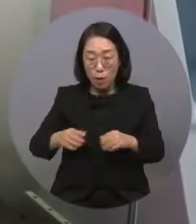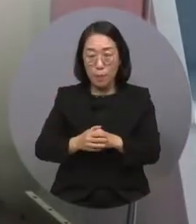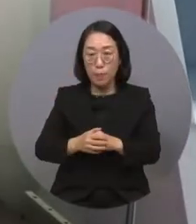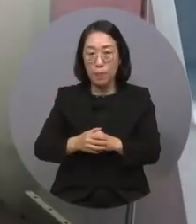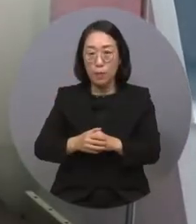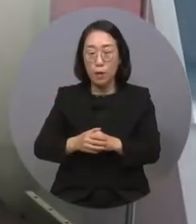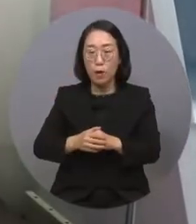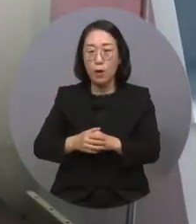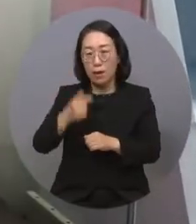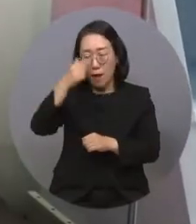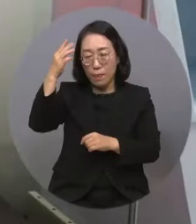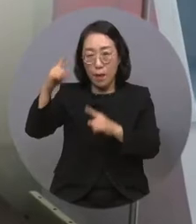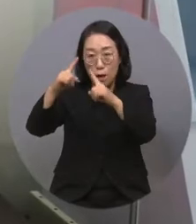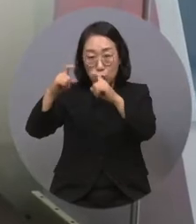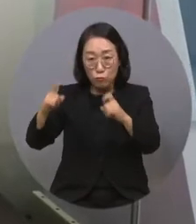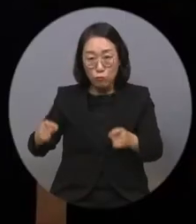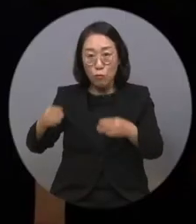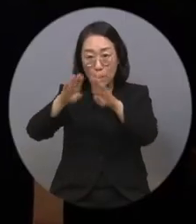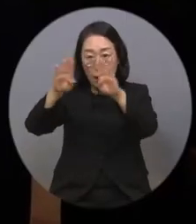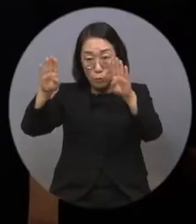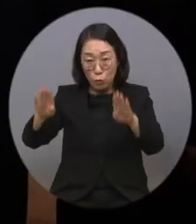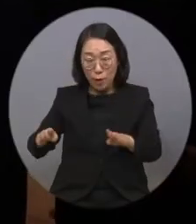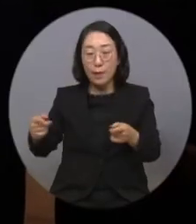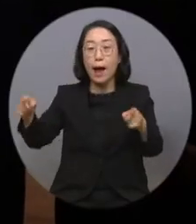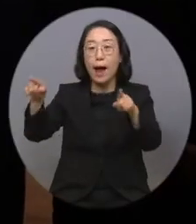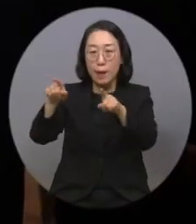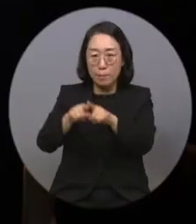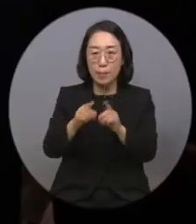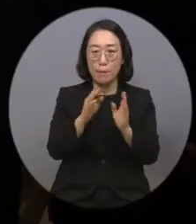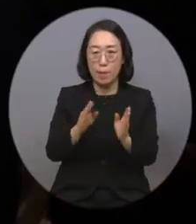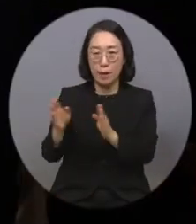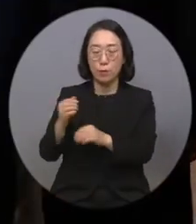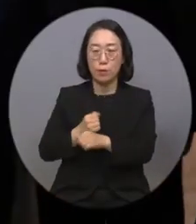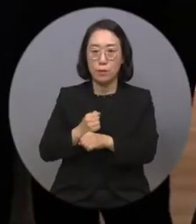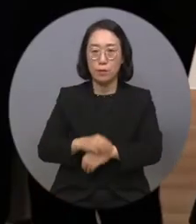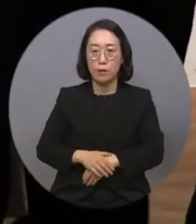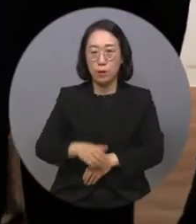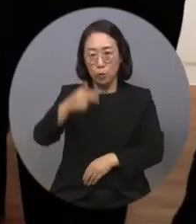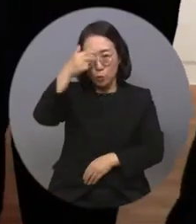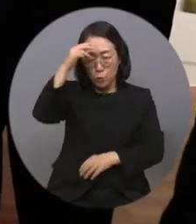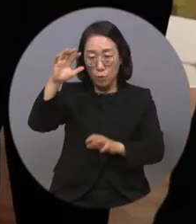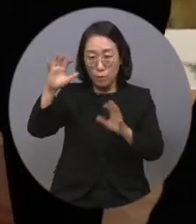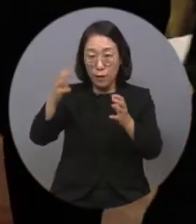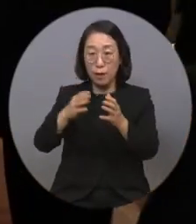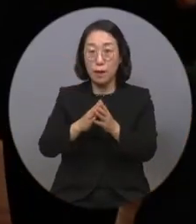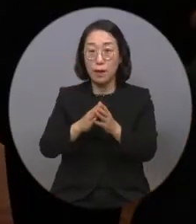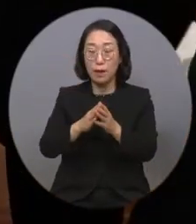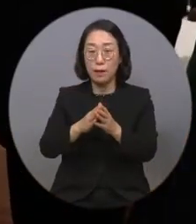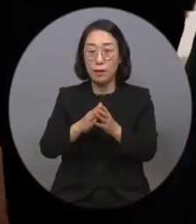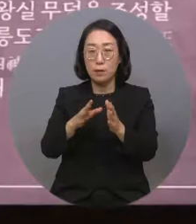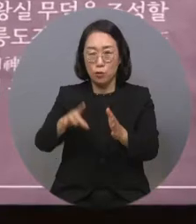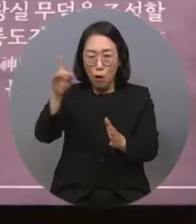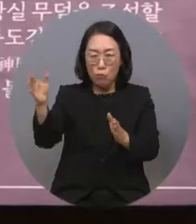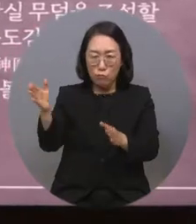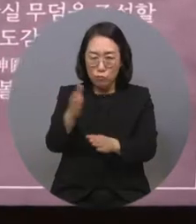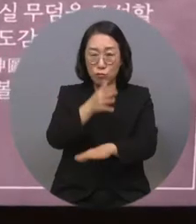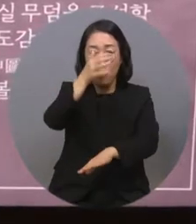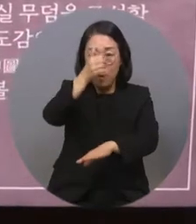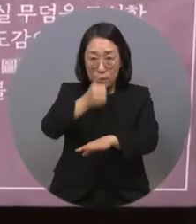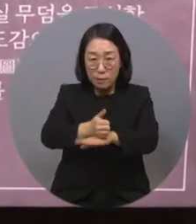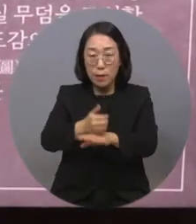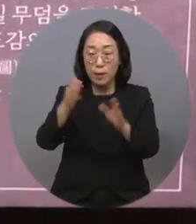국립고궁미술관이 함께 마련했습니다. 특히 조선 개국 이래 대한제국까지 의례의